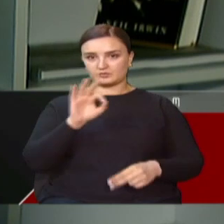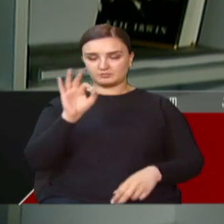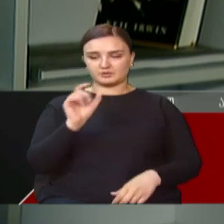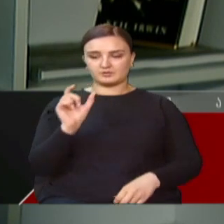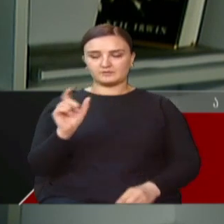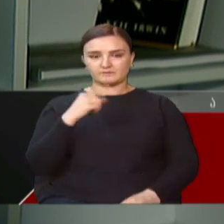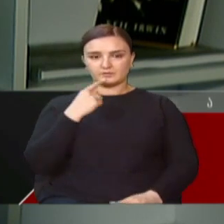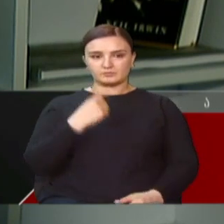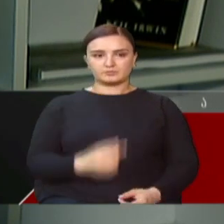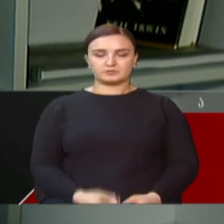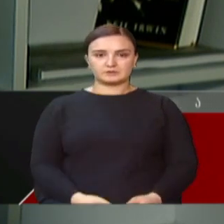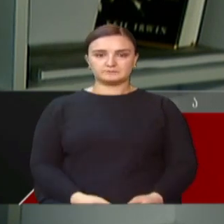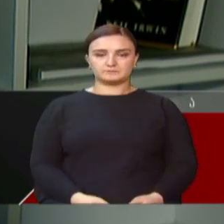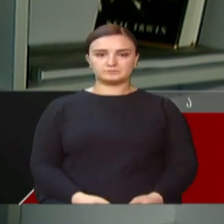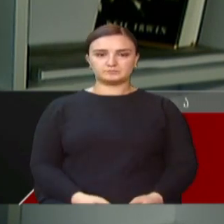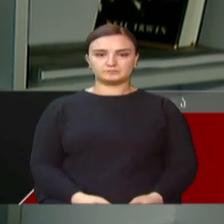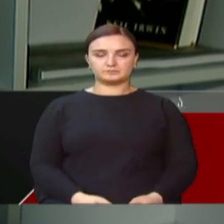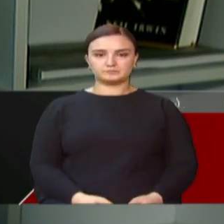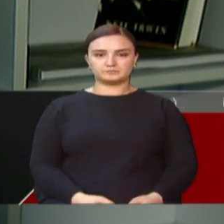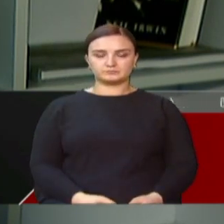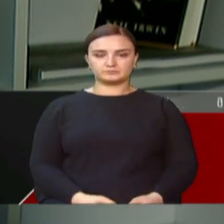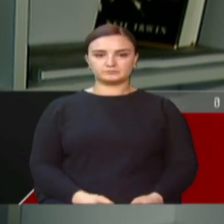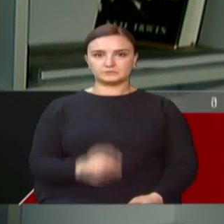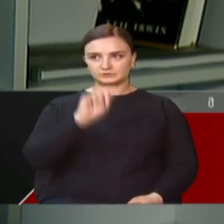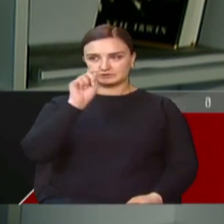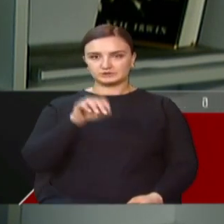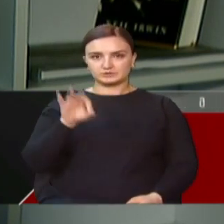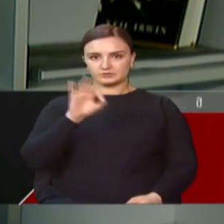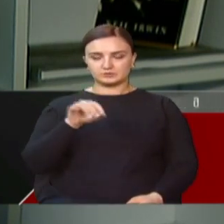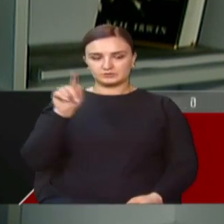მაქვს აქცენტი. როდესაც უკრაინის მიმართ, რუსეთის